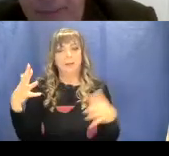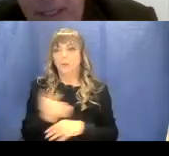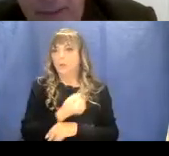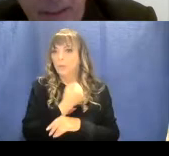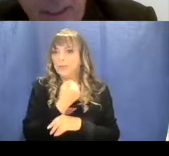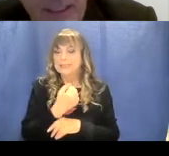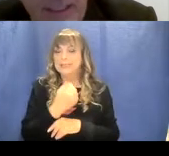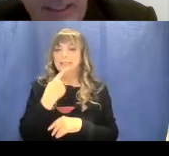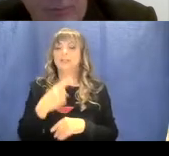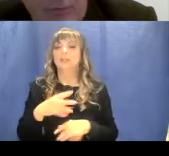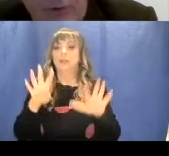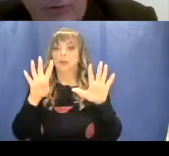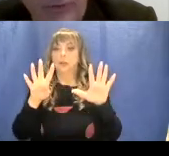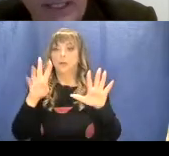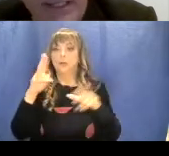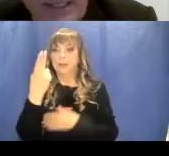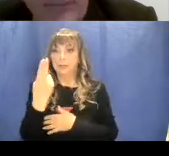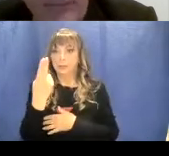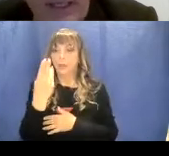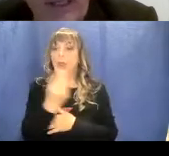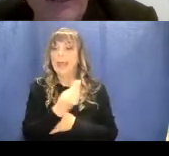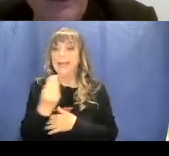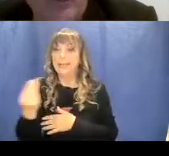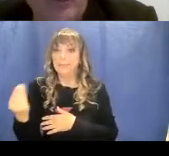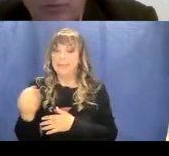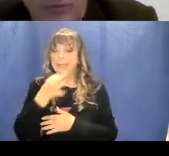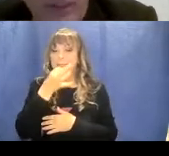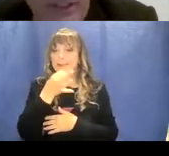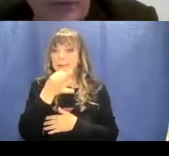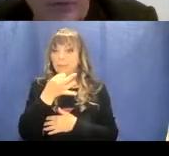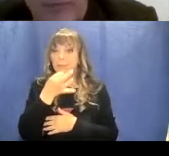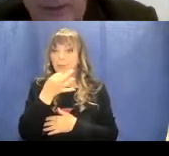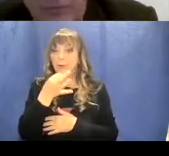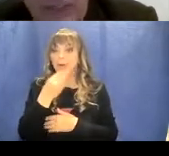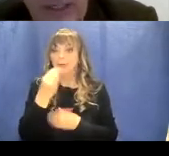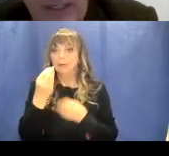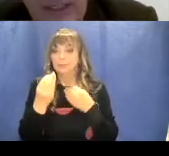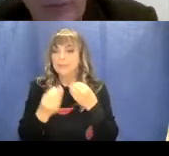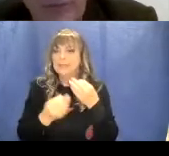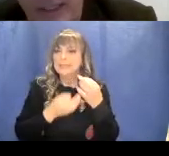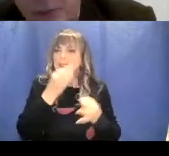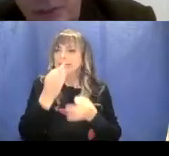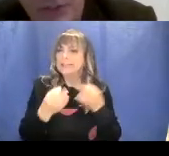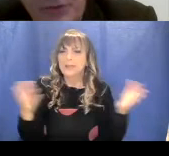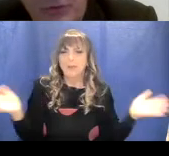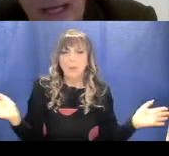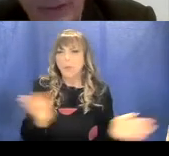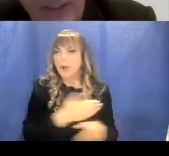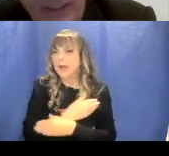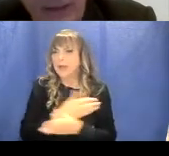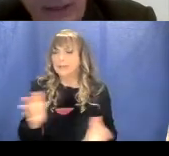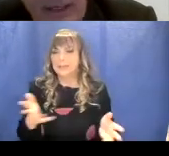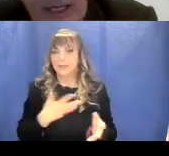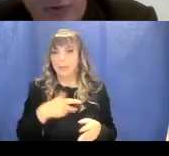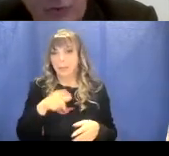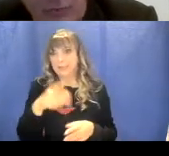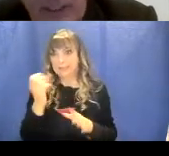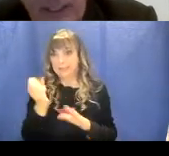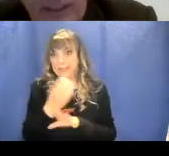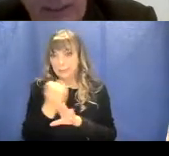elementi si può descrivere tutto questi sono 92 elementi naturali poi ce ne sono altri